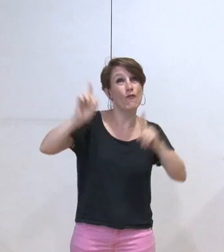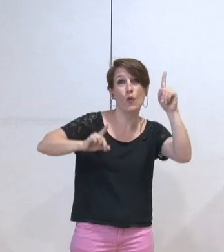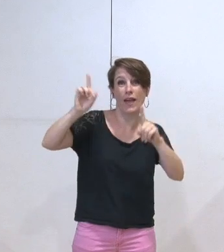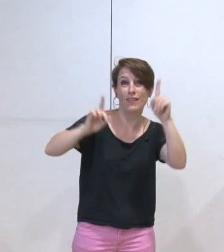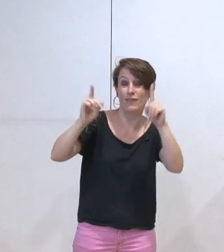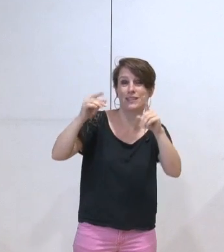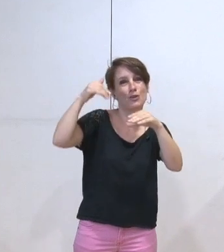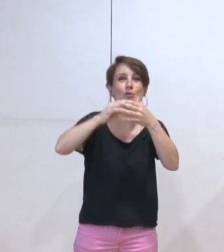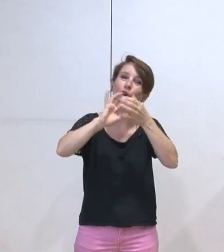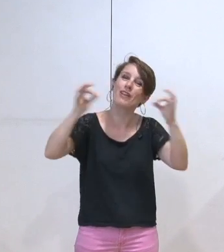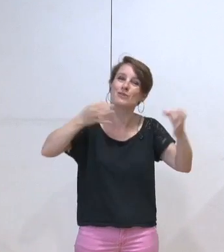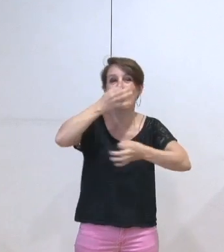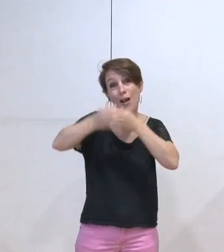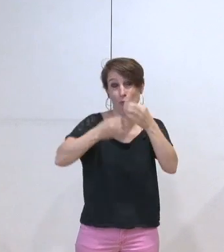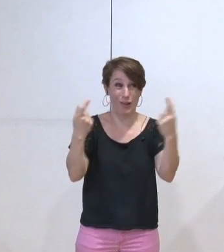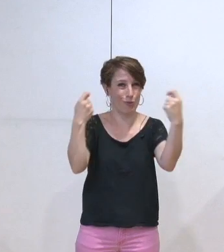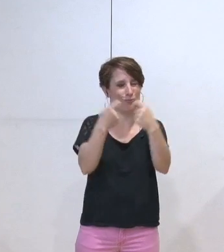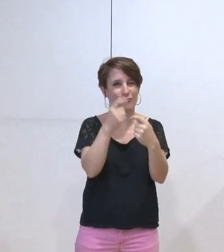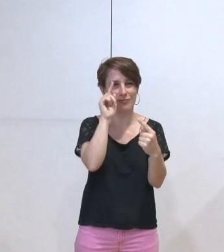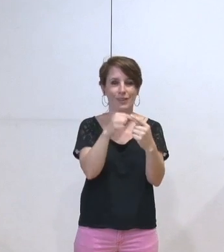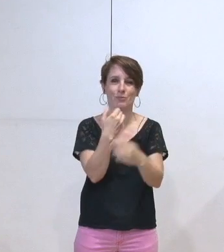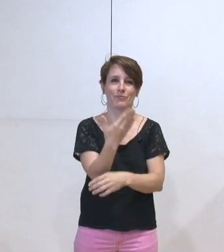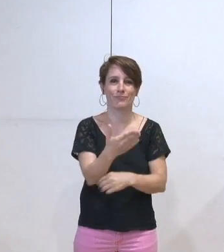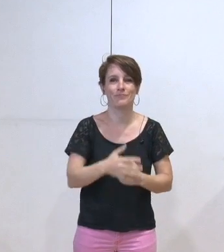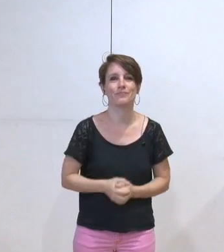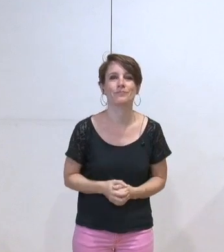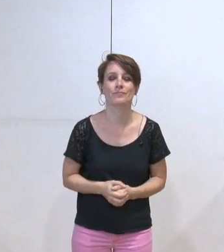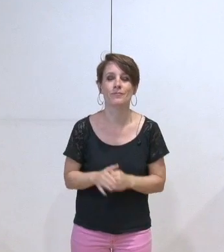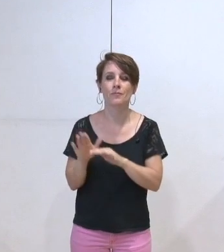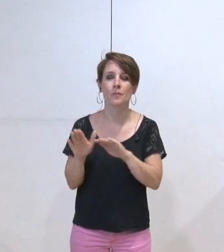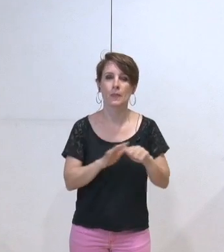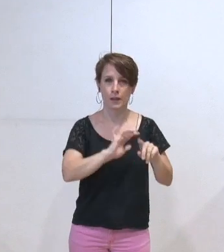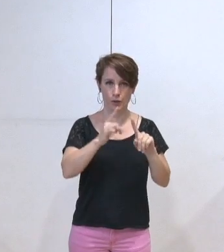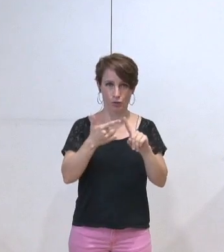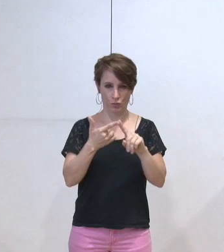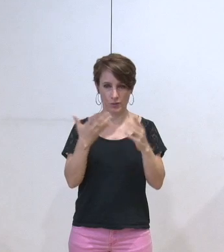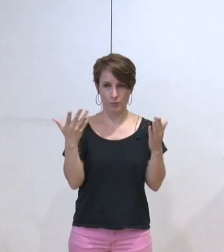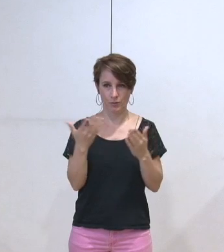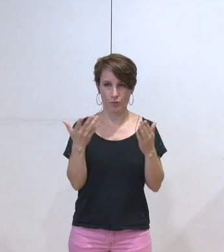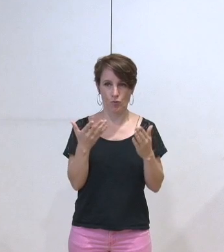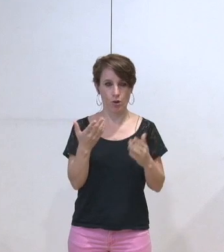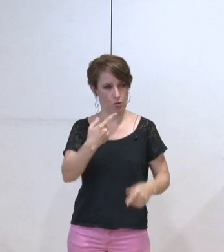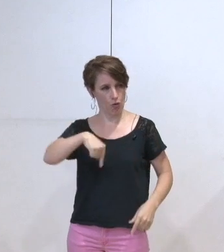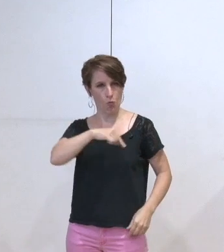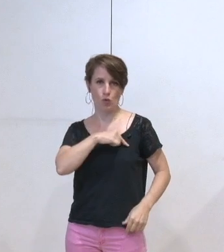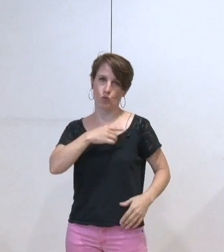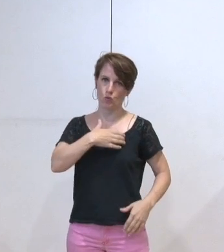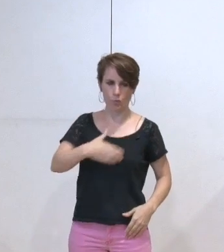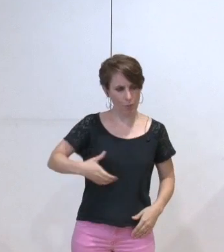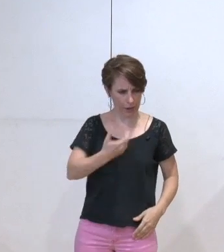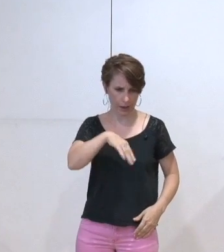rappelit deuxième chose il s'agit de la responsabilité de tous et d'abord de la collectivité de s'occuper des plus